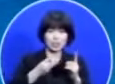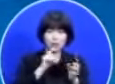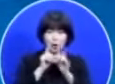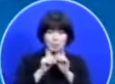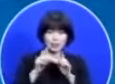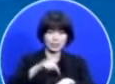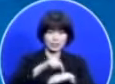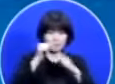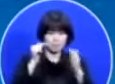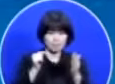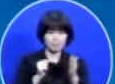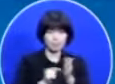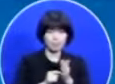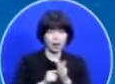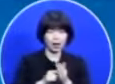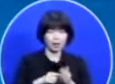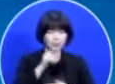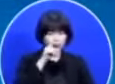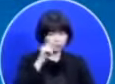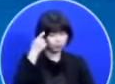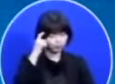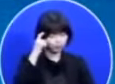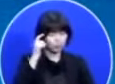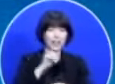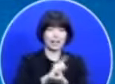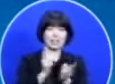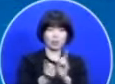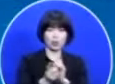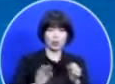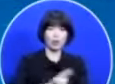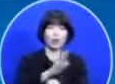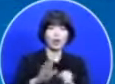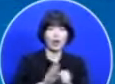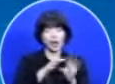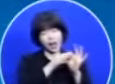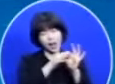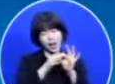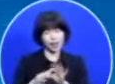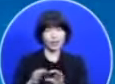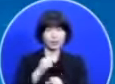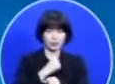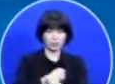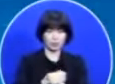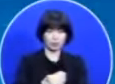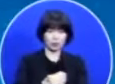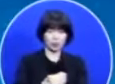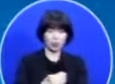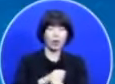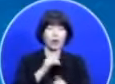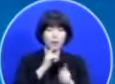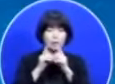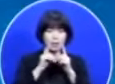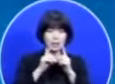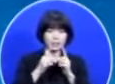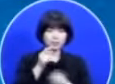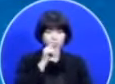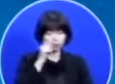마음의 묵상 하는데 서로 사랑하기를 계속 하십시오 라는 말씀을 묵상하는